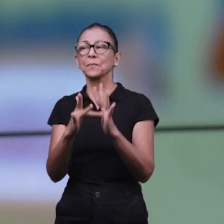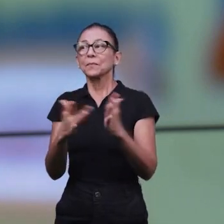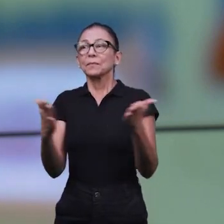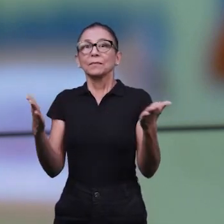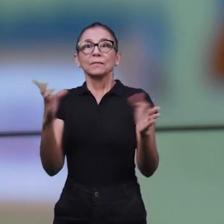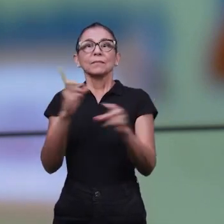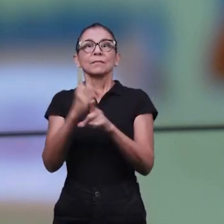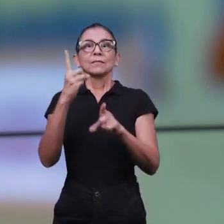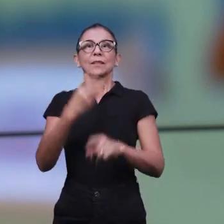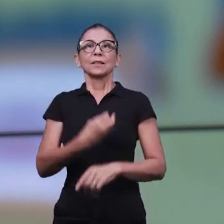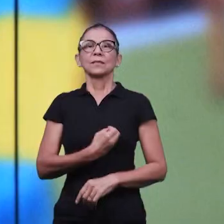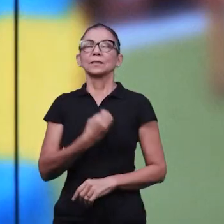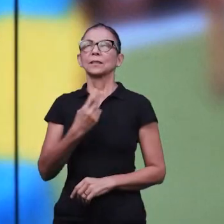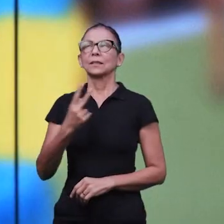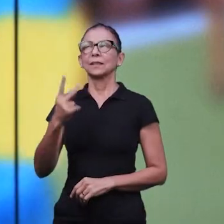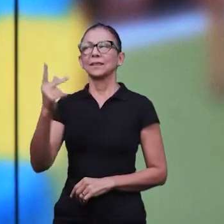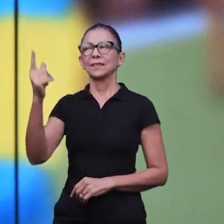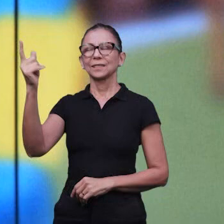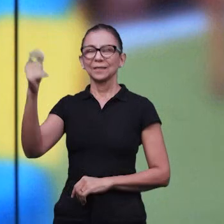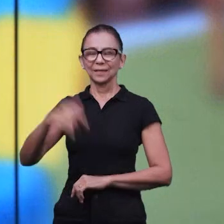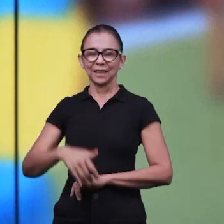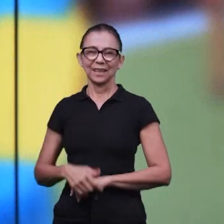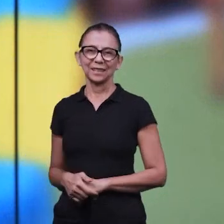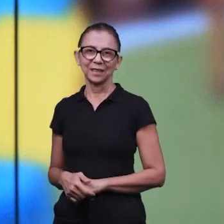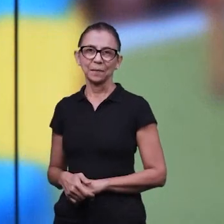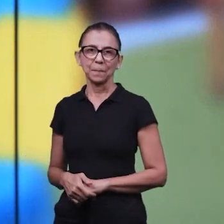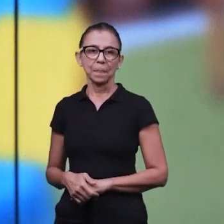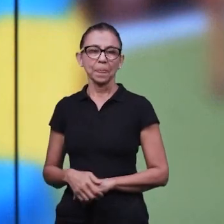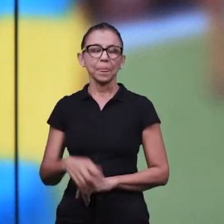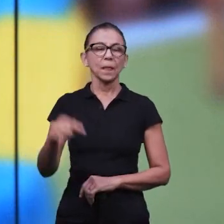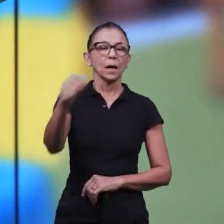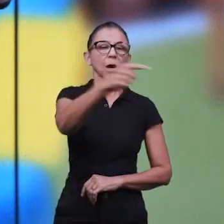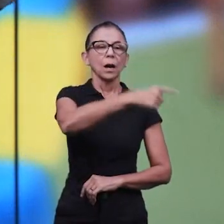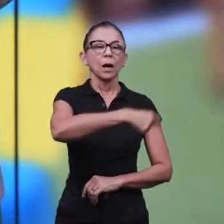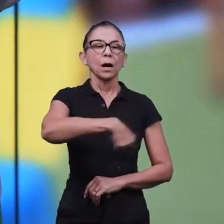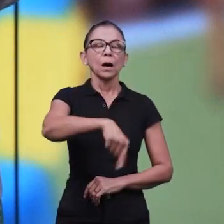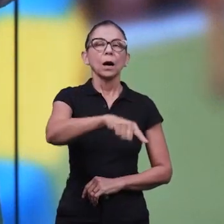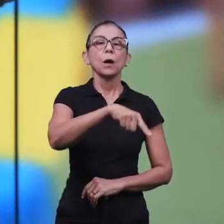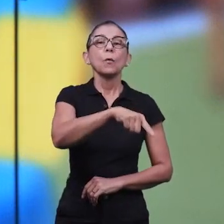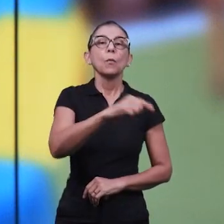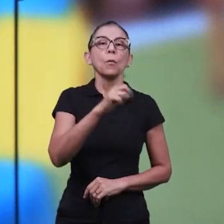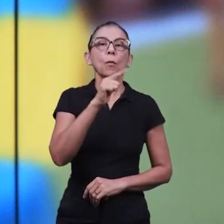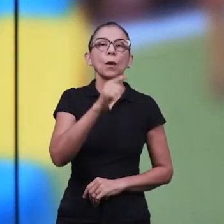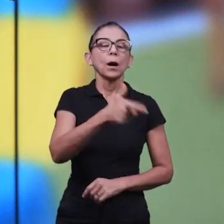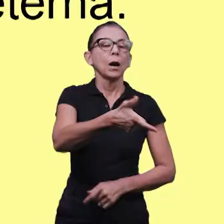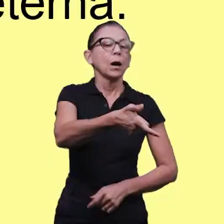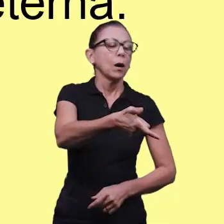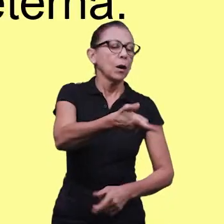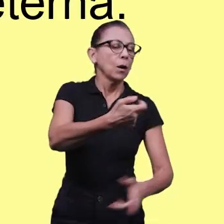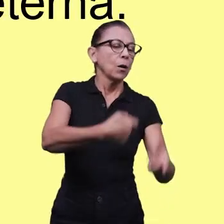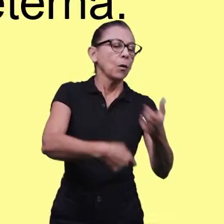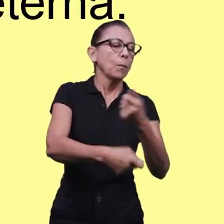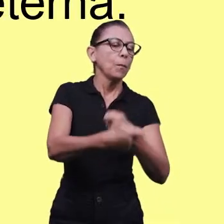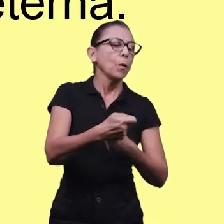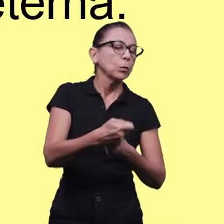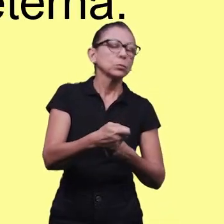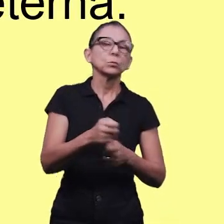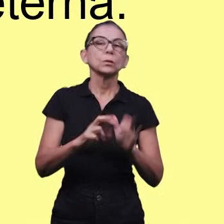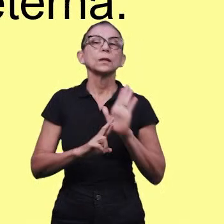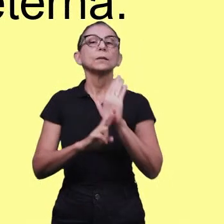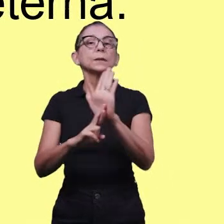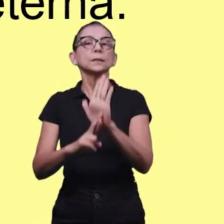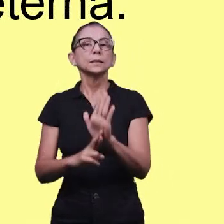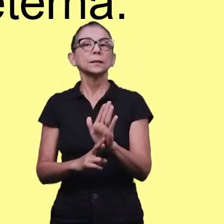nous retrouvons la vie éternelle. Et le puits de Bethléem représente quoi? Il représente